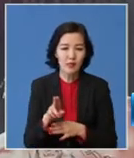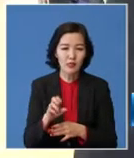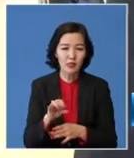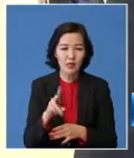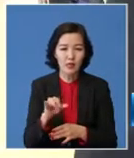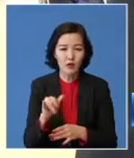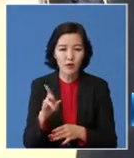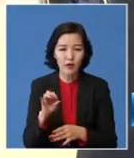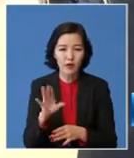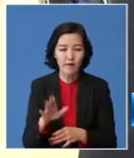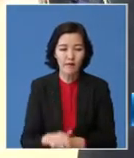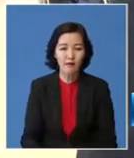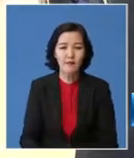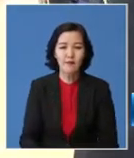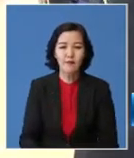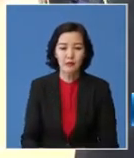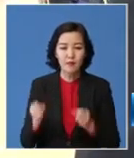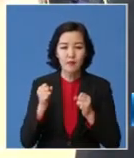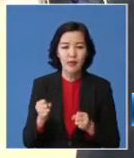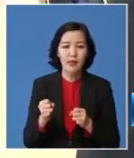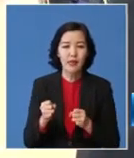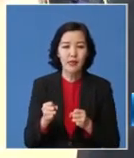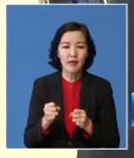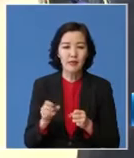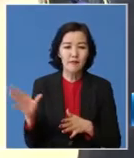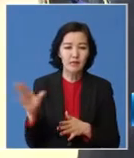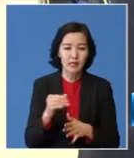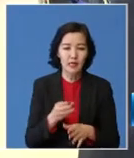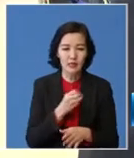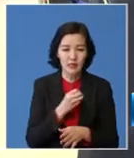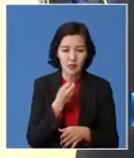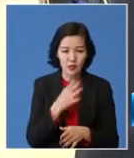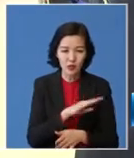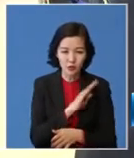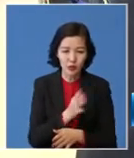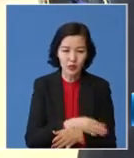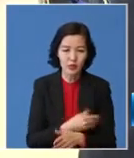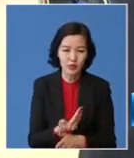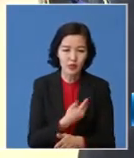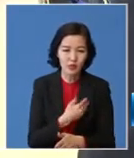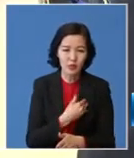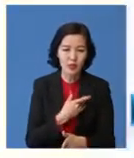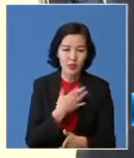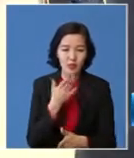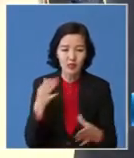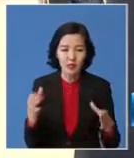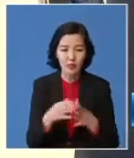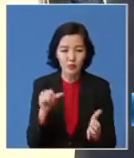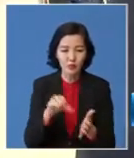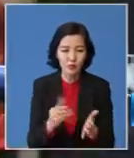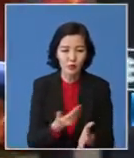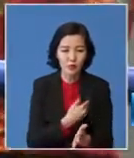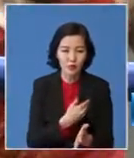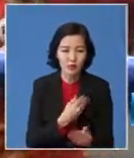Телеубаев. Бои бескомпромиссные, ребята все настроены, все хотят попасть в национальную сборную. На